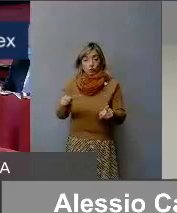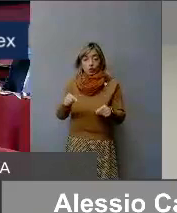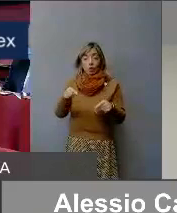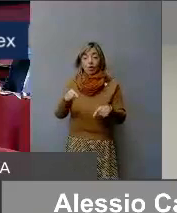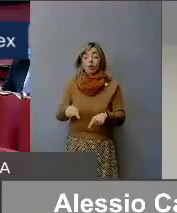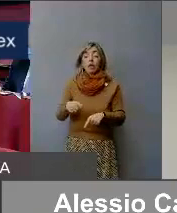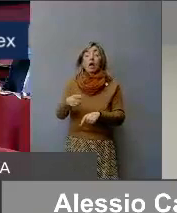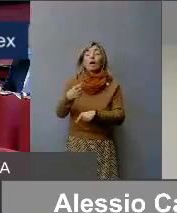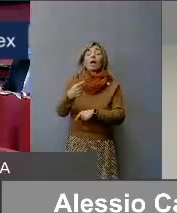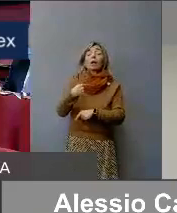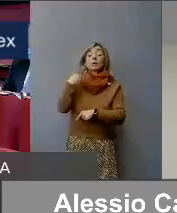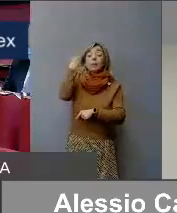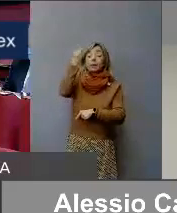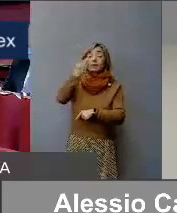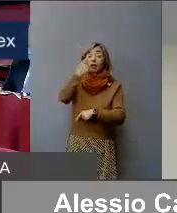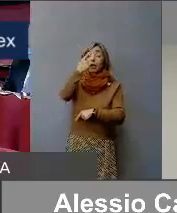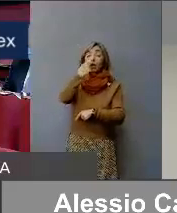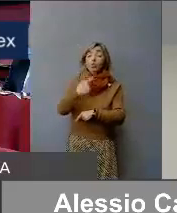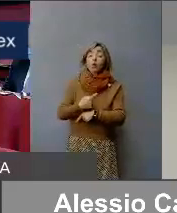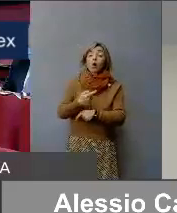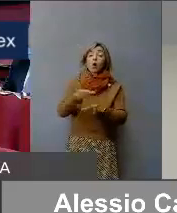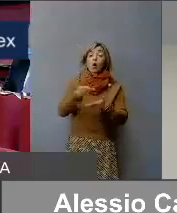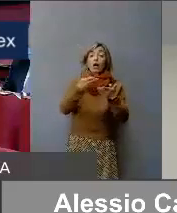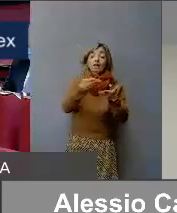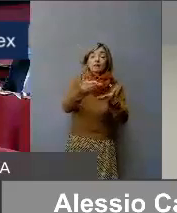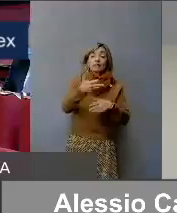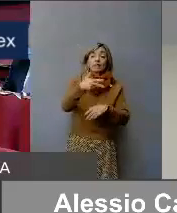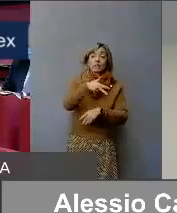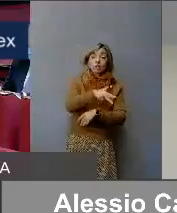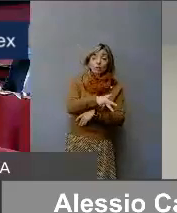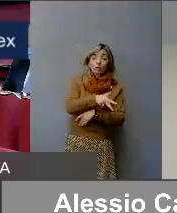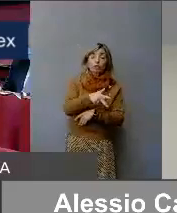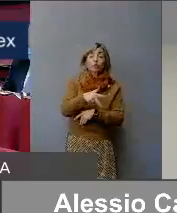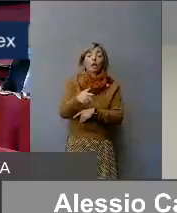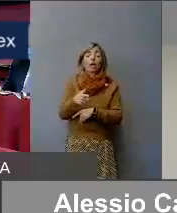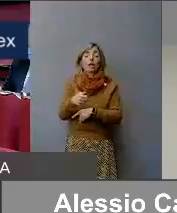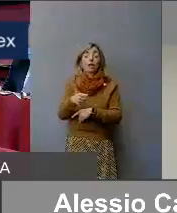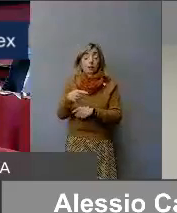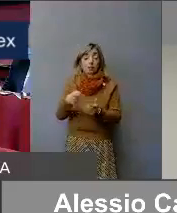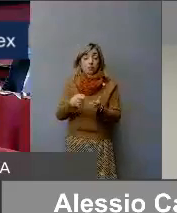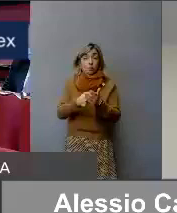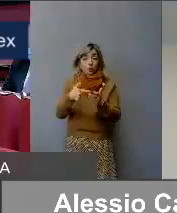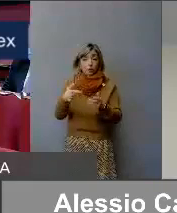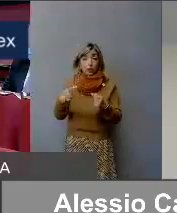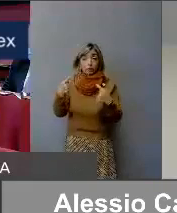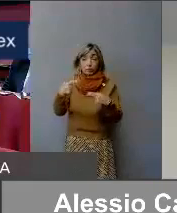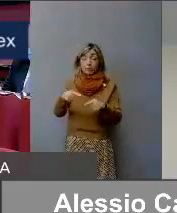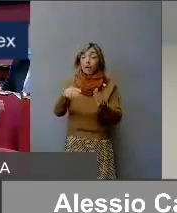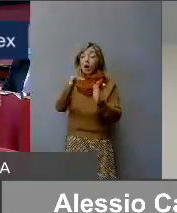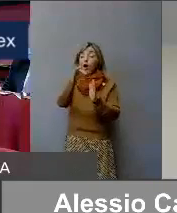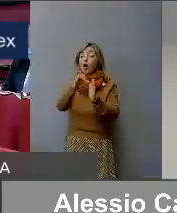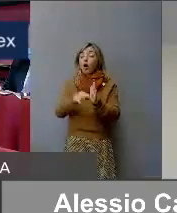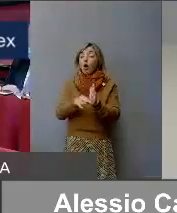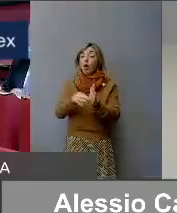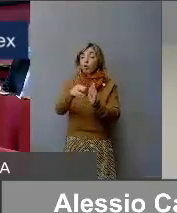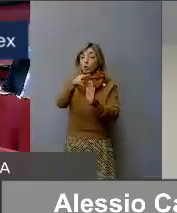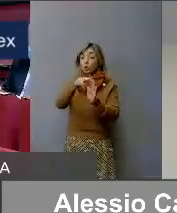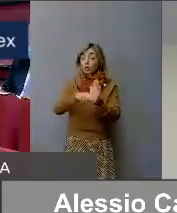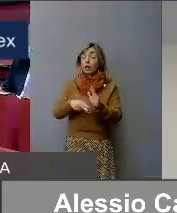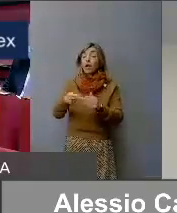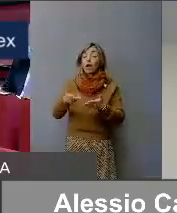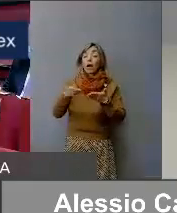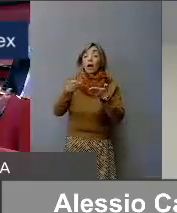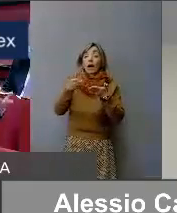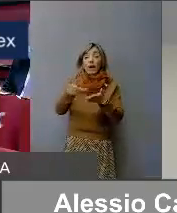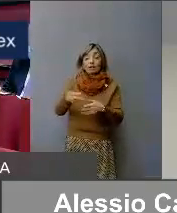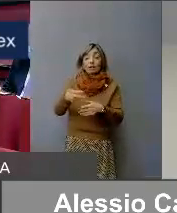di un operatore sociale centrale e quindi il partecipare quello di assistenti sociali a questo percorso sia cosa dovuta